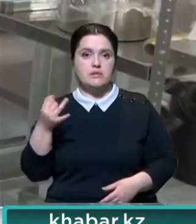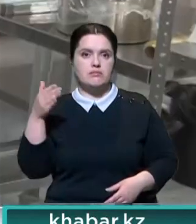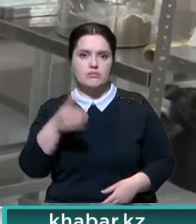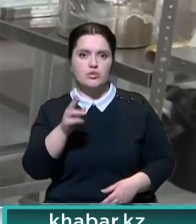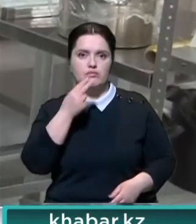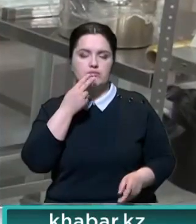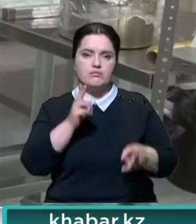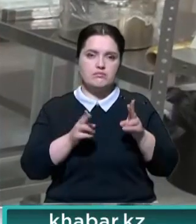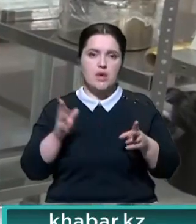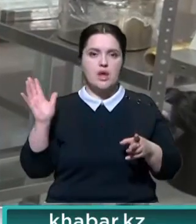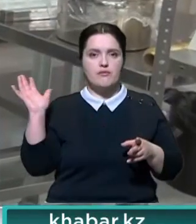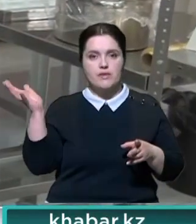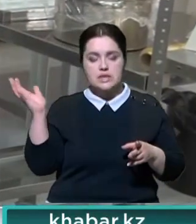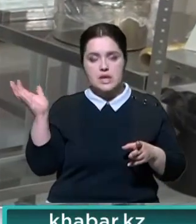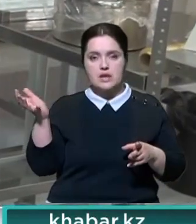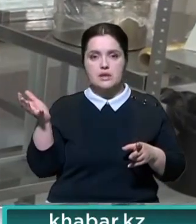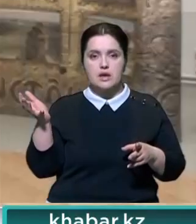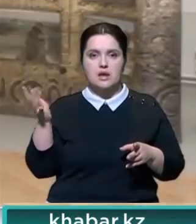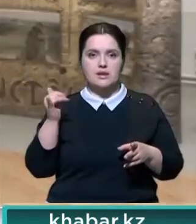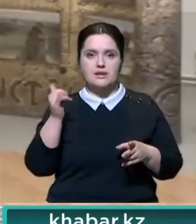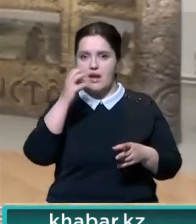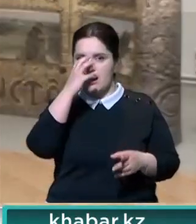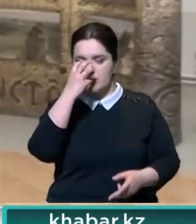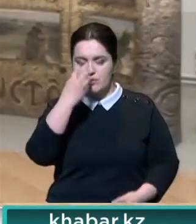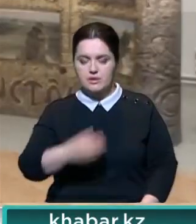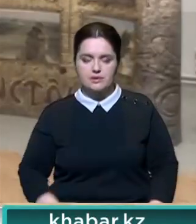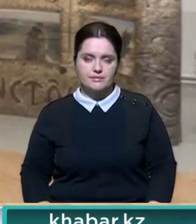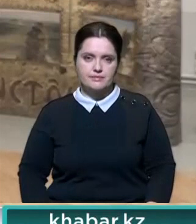поварах, официантах, администраторах и аниматорах.